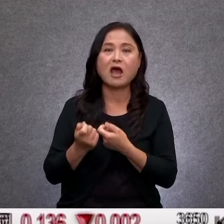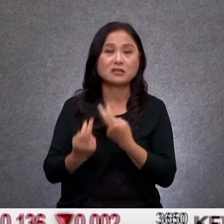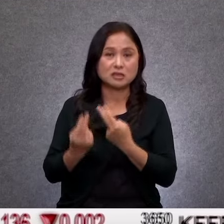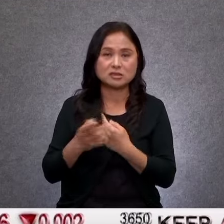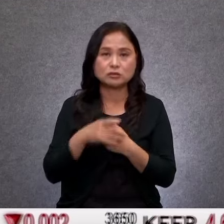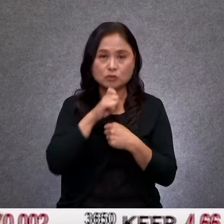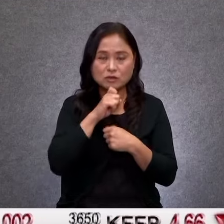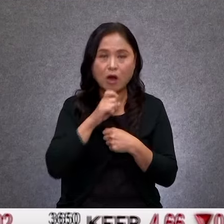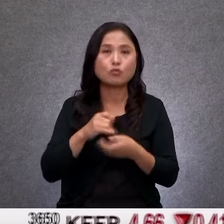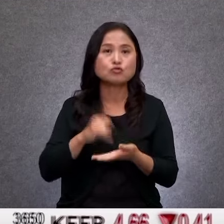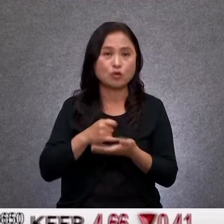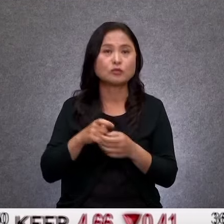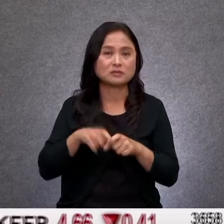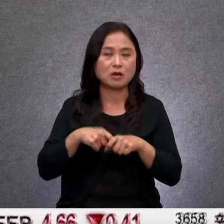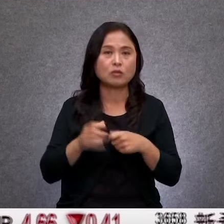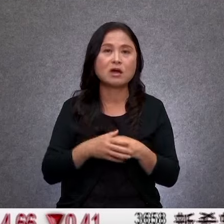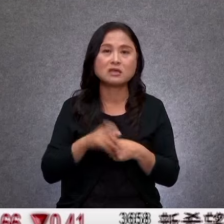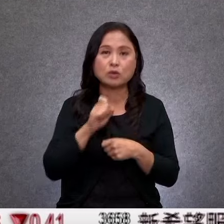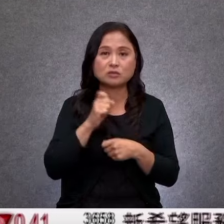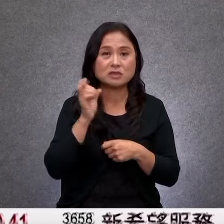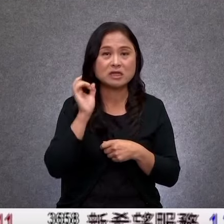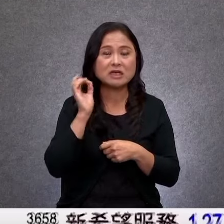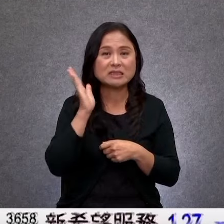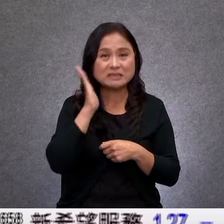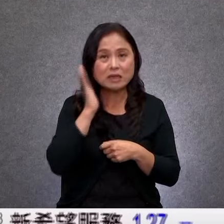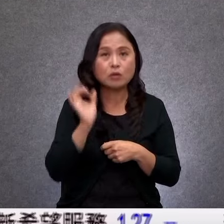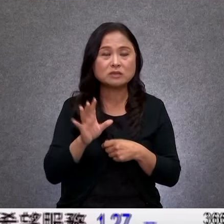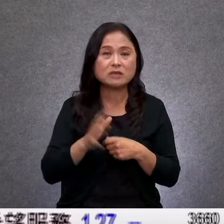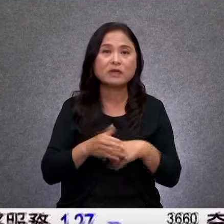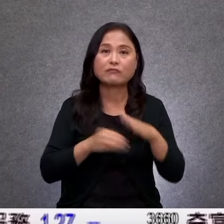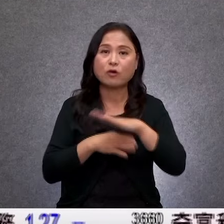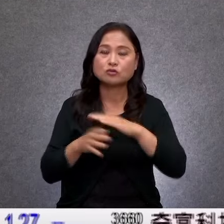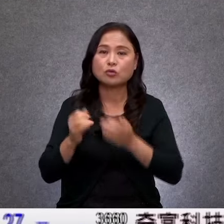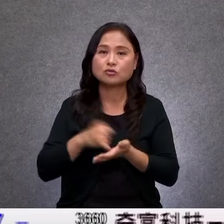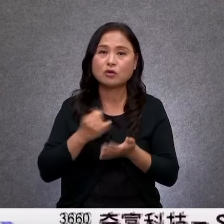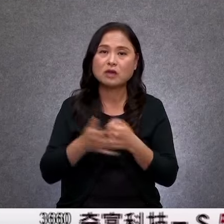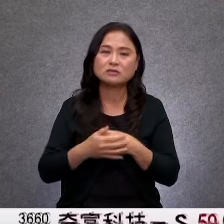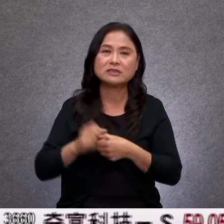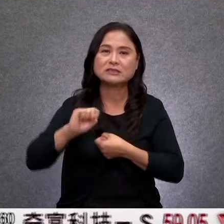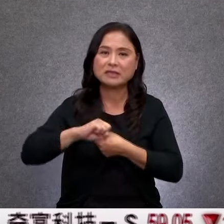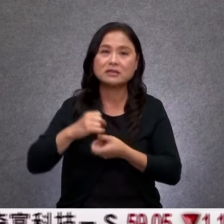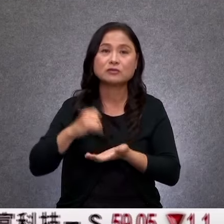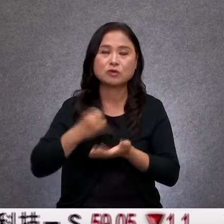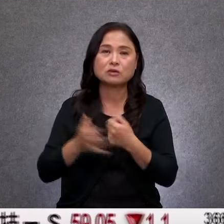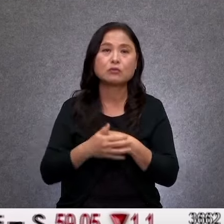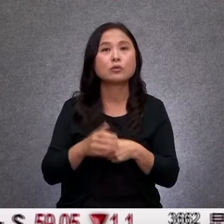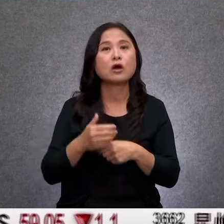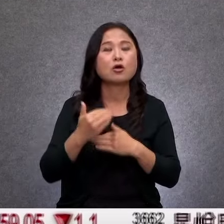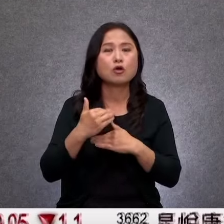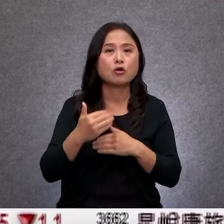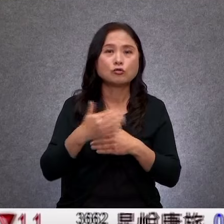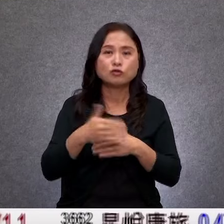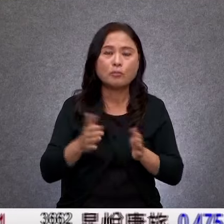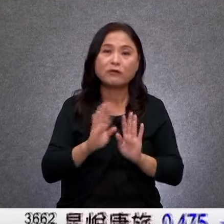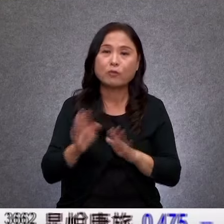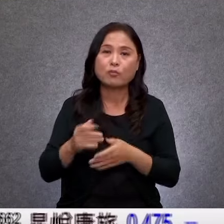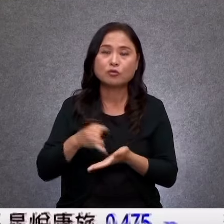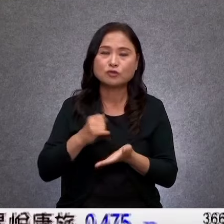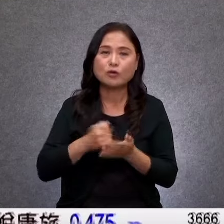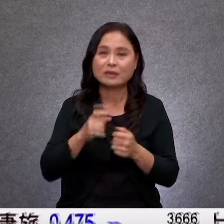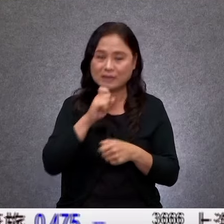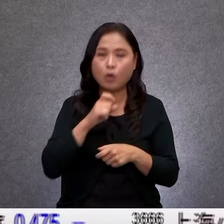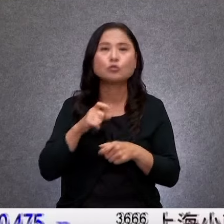近的其他城市呢，个个都有收的。它有时是用酒店的房租税，有时是用增值税，有时是